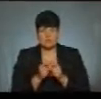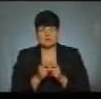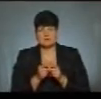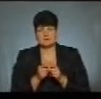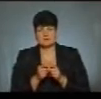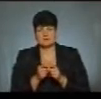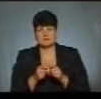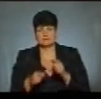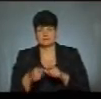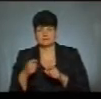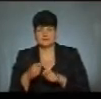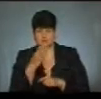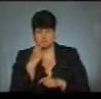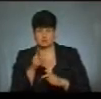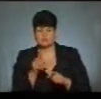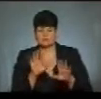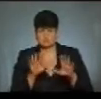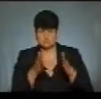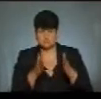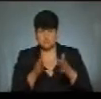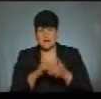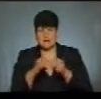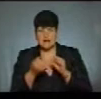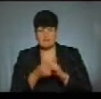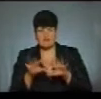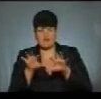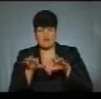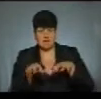негоди. Бачите, що зробилося? Камінь вкрало,